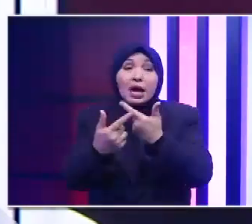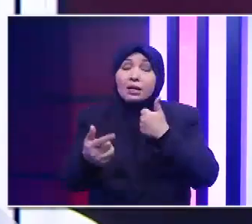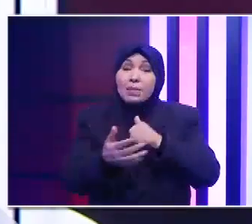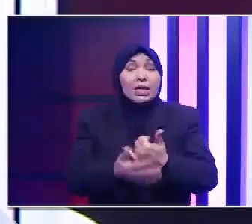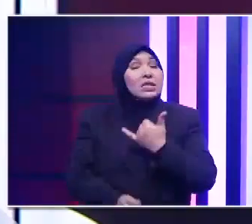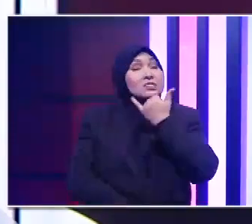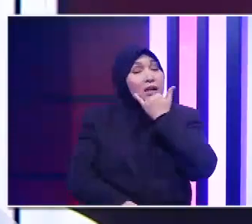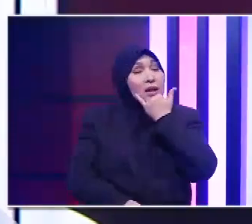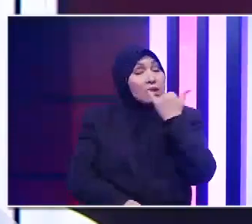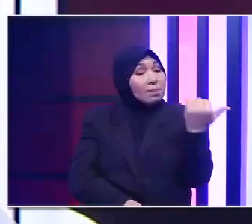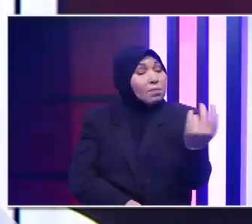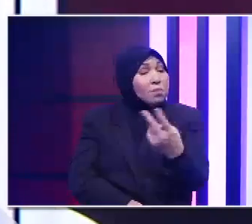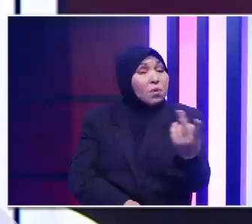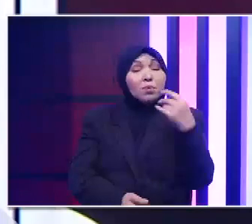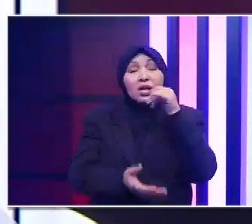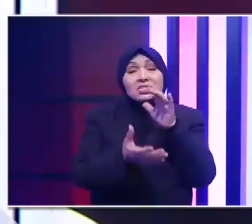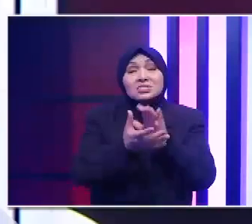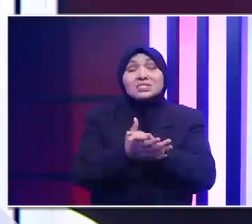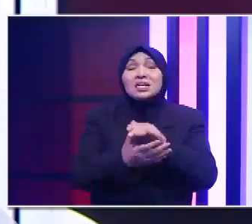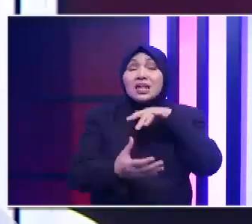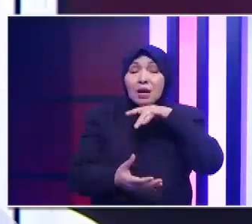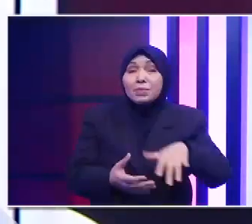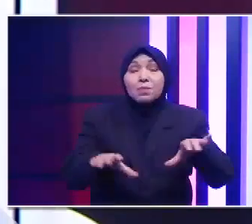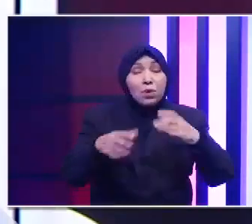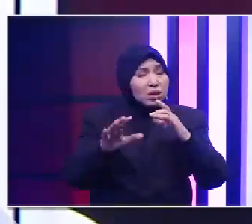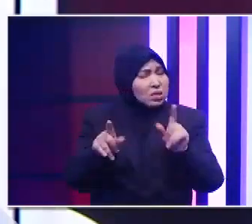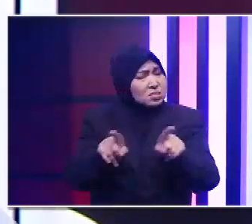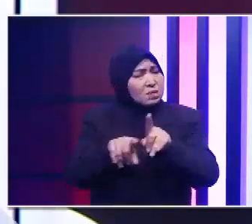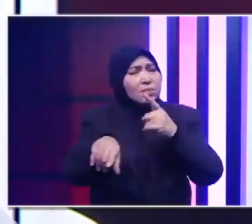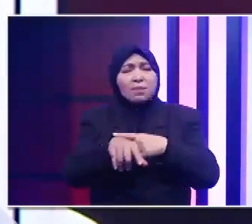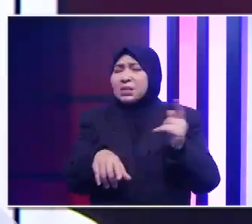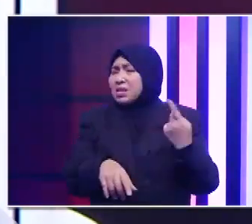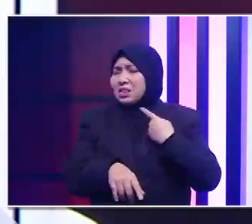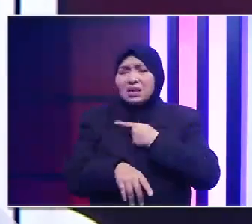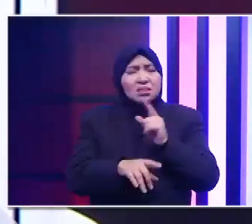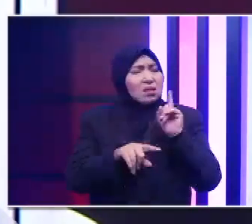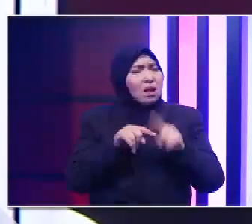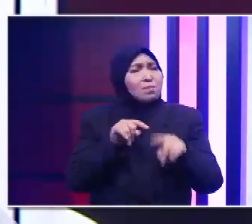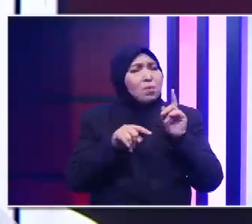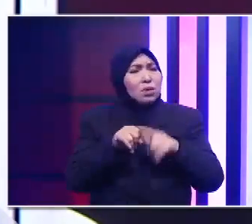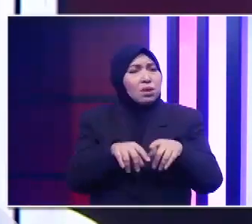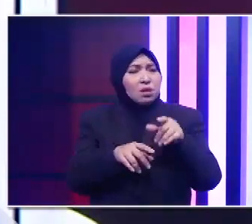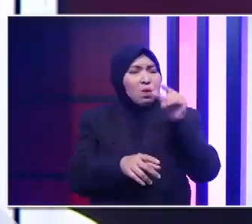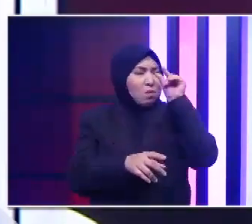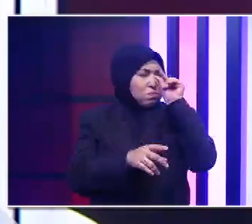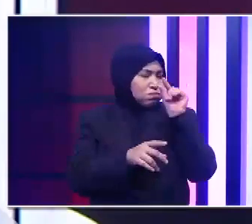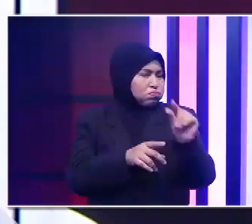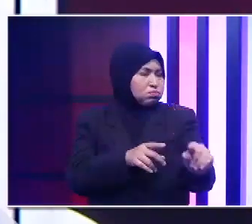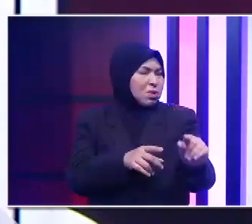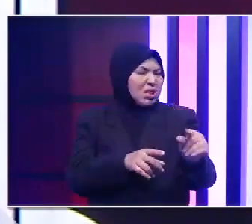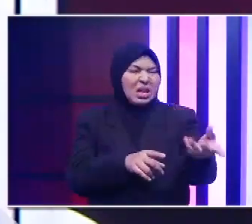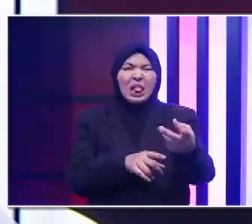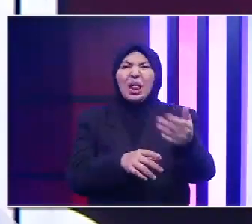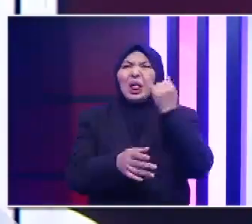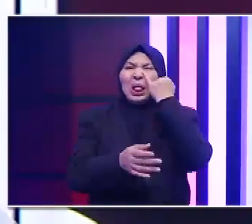kesalahan yang mereka lakukan dalam masa yang sama kita tidak boleh sesekali menghina istri-istri nabi sangat-sangat